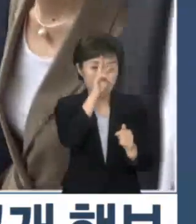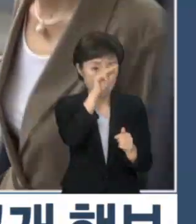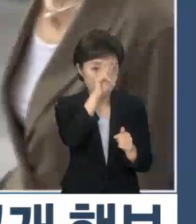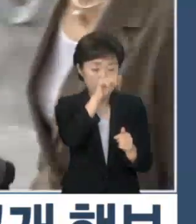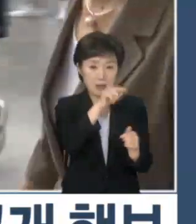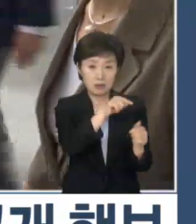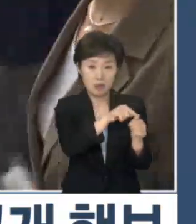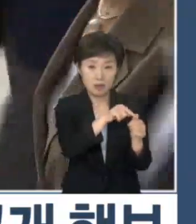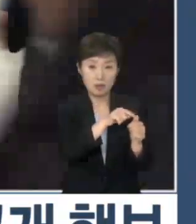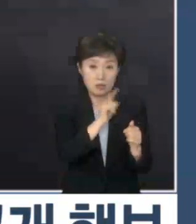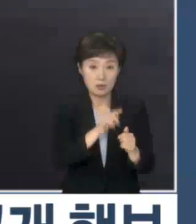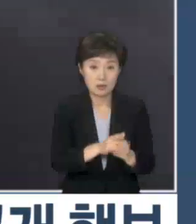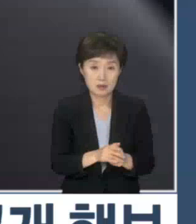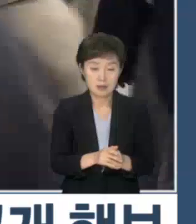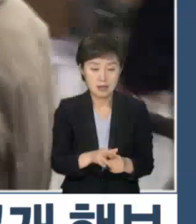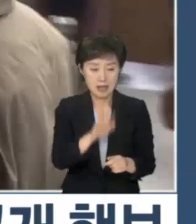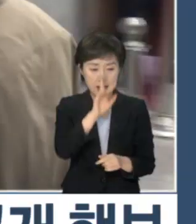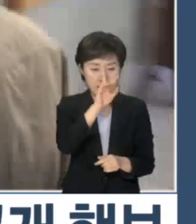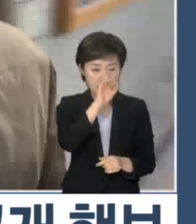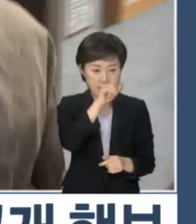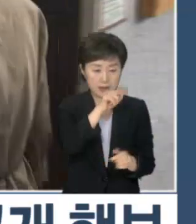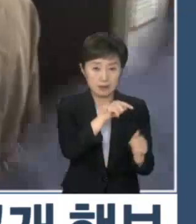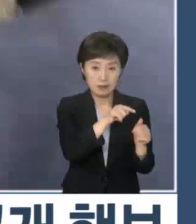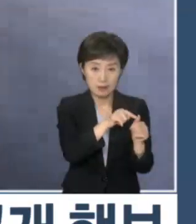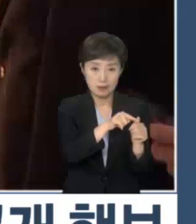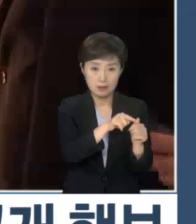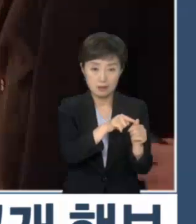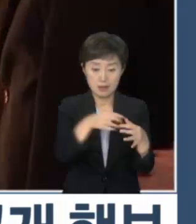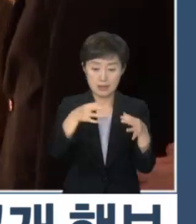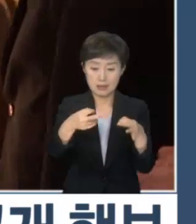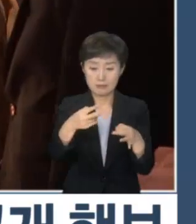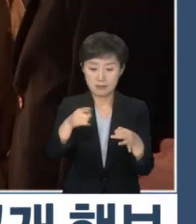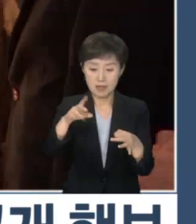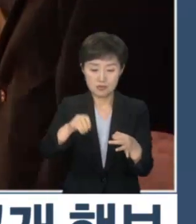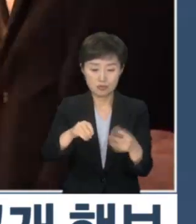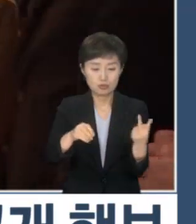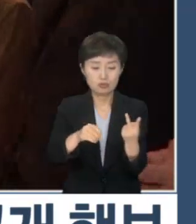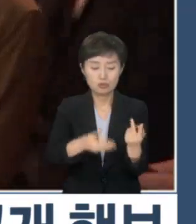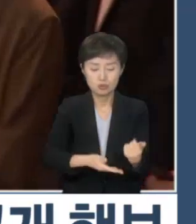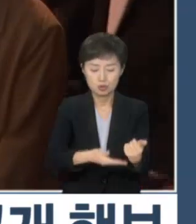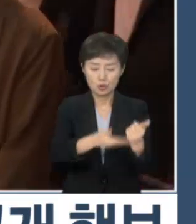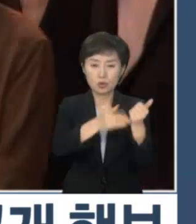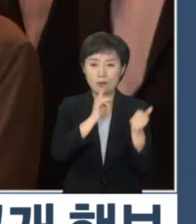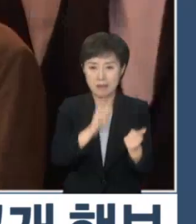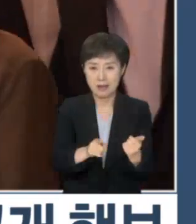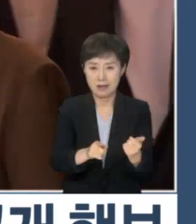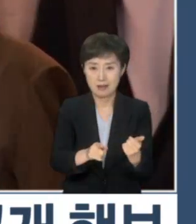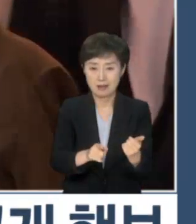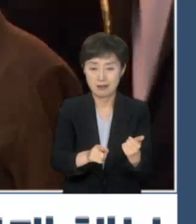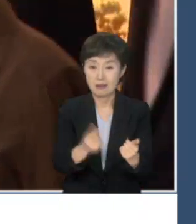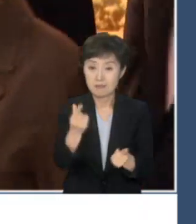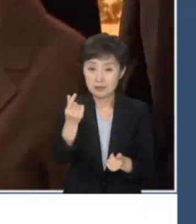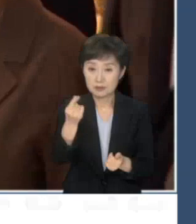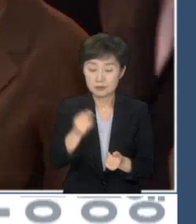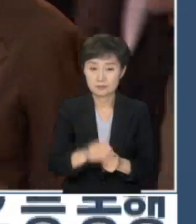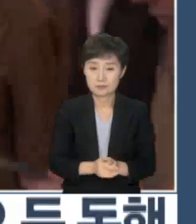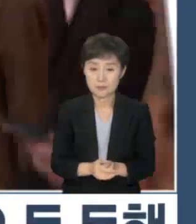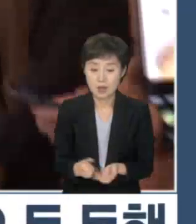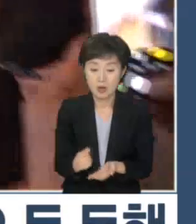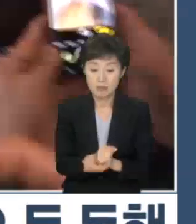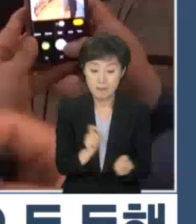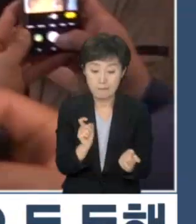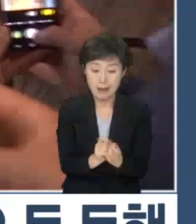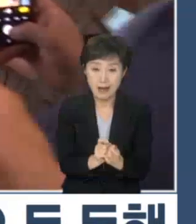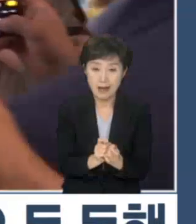그랬습니다. 박정희 대통령과 김대중 대통령을 다 존경을 한다고 이렇게 얘기를 했는데 오늘 공교롭게도